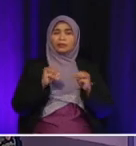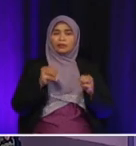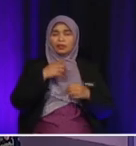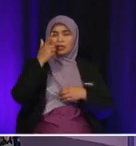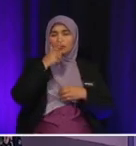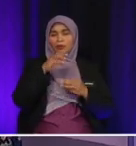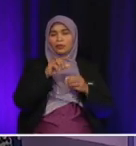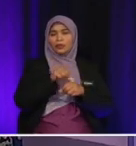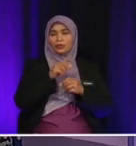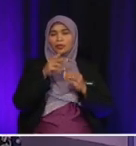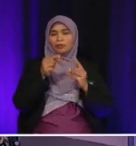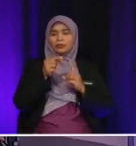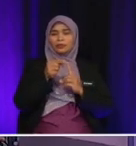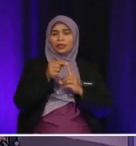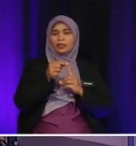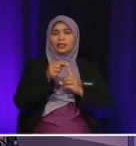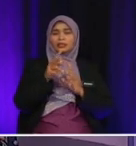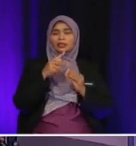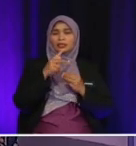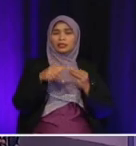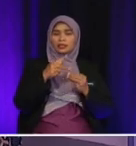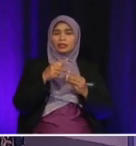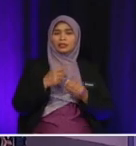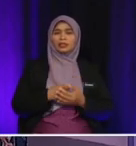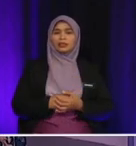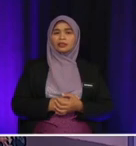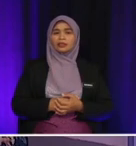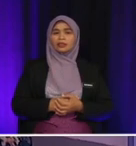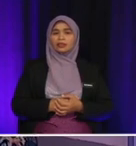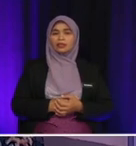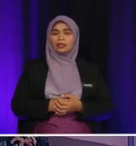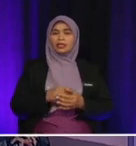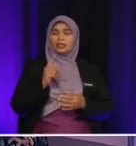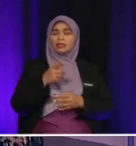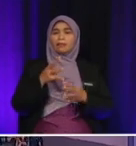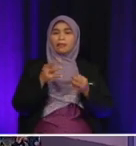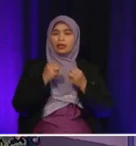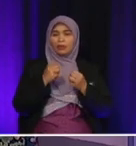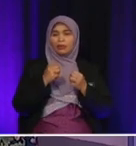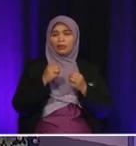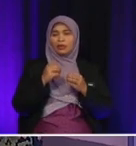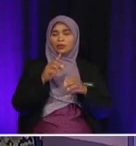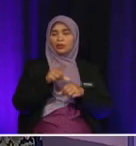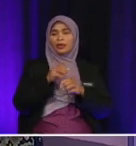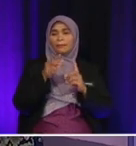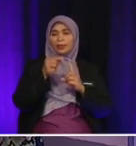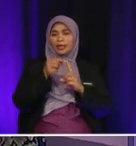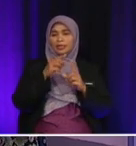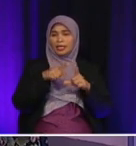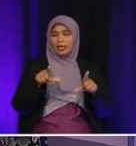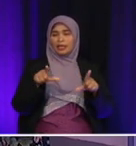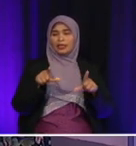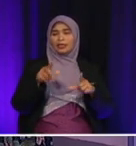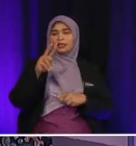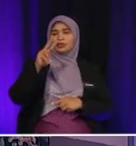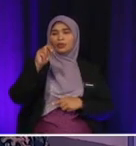perkataan kesimpulan tuntasnya konklusinya natijahnya kita hendaklah mempersiapkan diri dengan ilmu dan